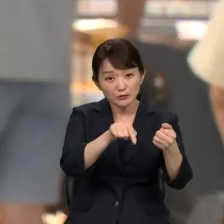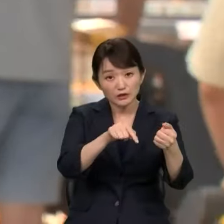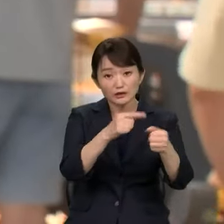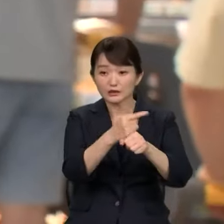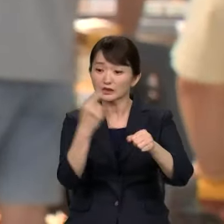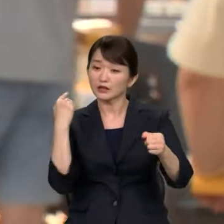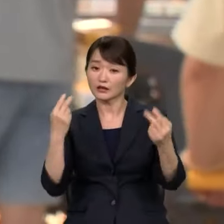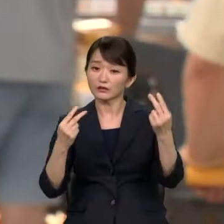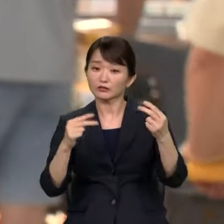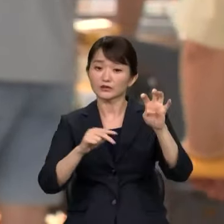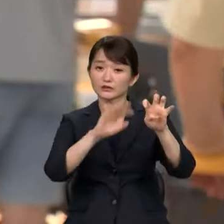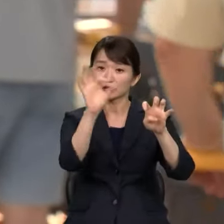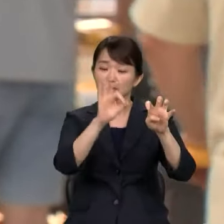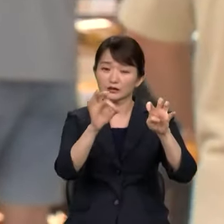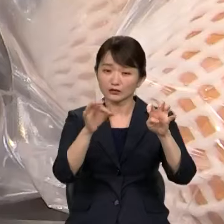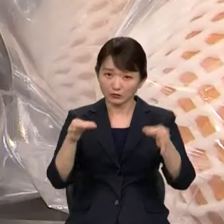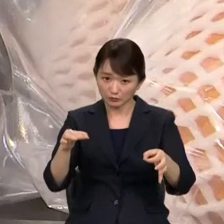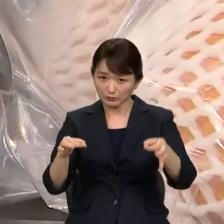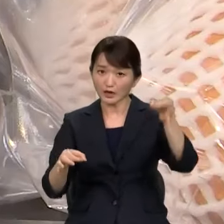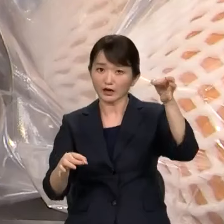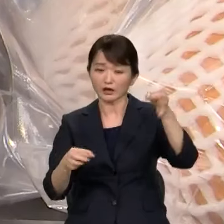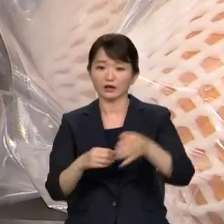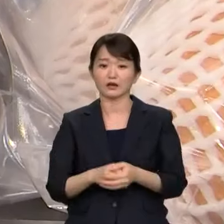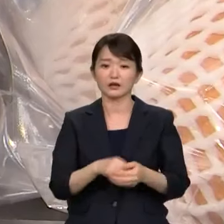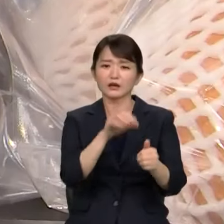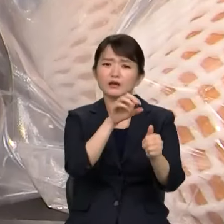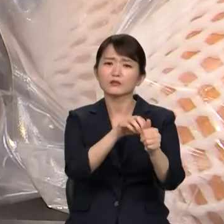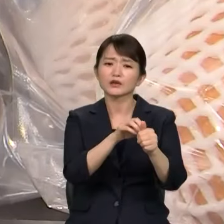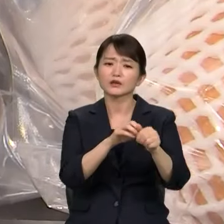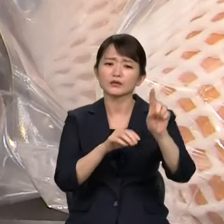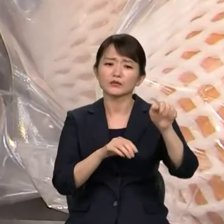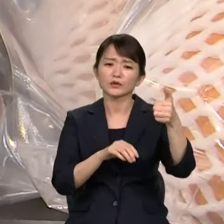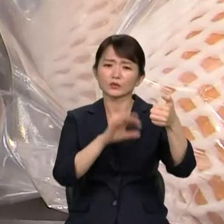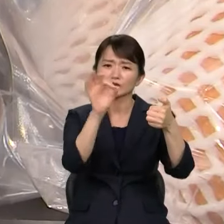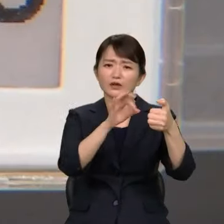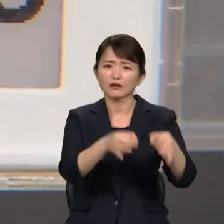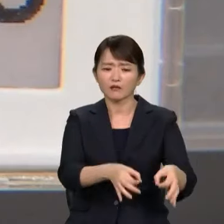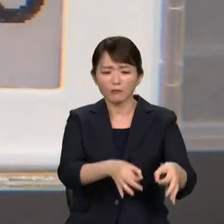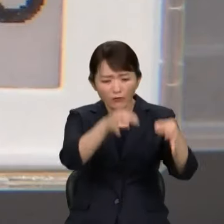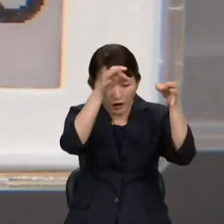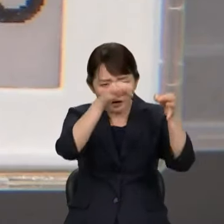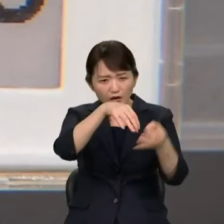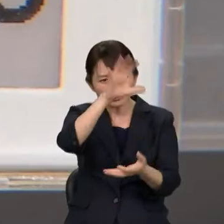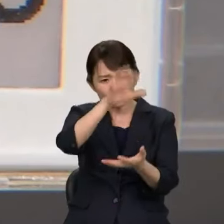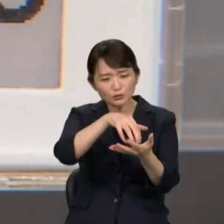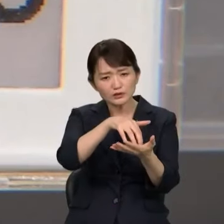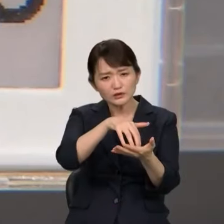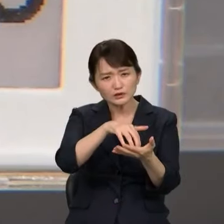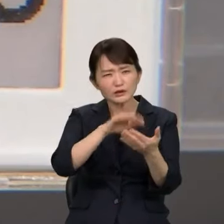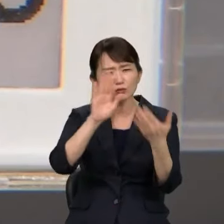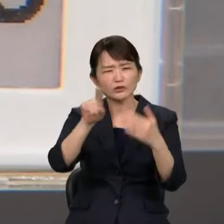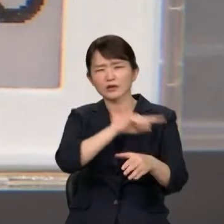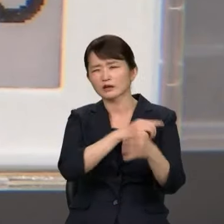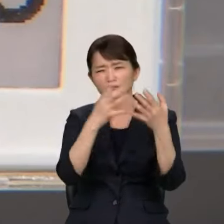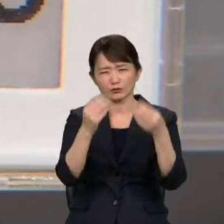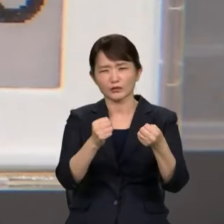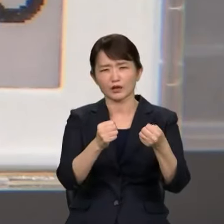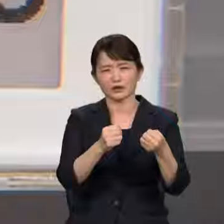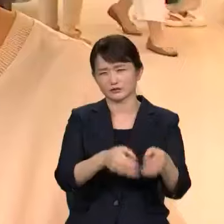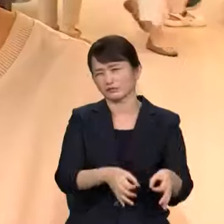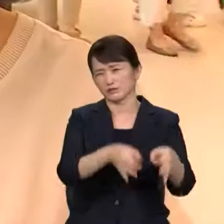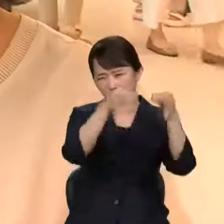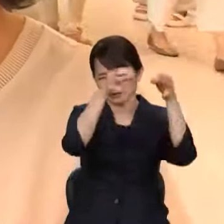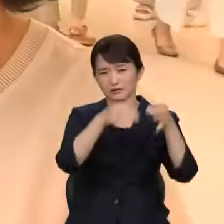1년 전보다 40% 올랐고 배는 154% 뛰며 통계 작성 이래 최대 상승폭을